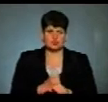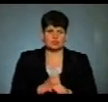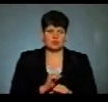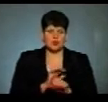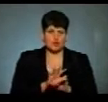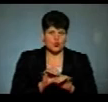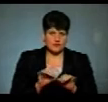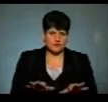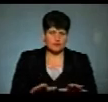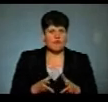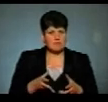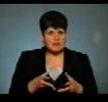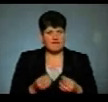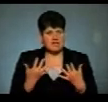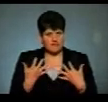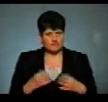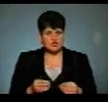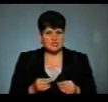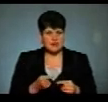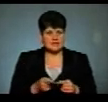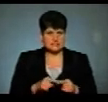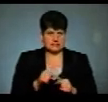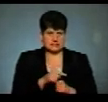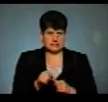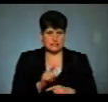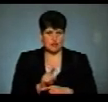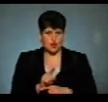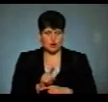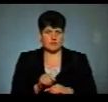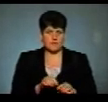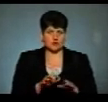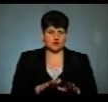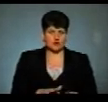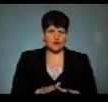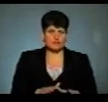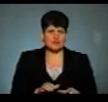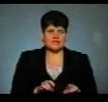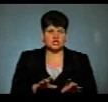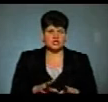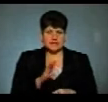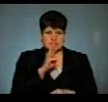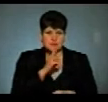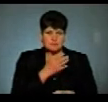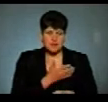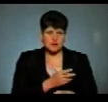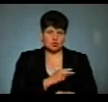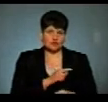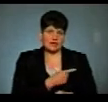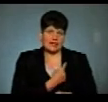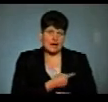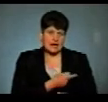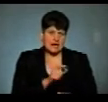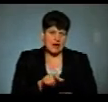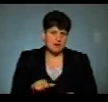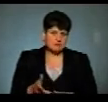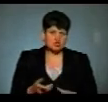COVID-19. Чи впливає зараз вже якось ці норми, ці постанови, ці рішення на заробітну плату лікарям, чи це вже буде